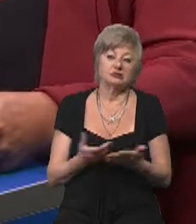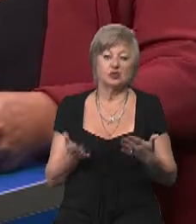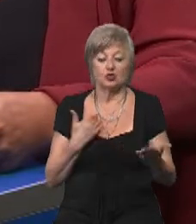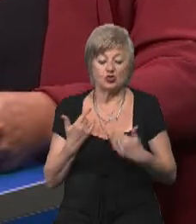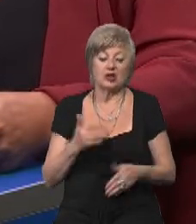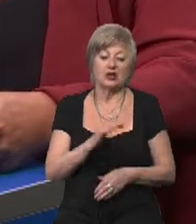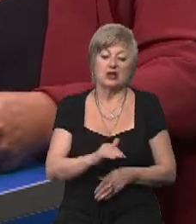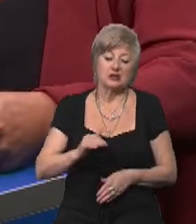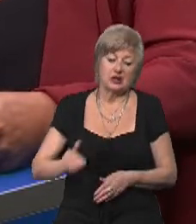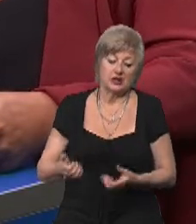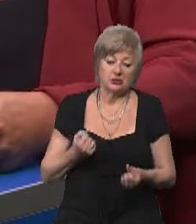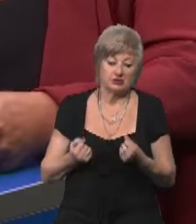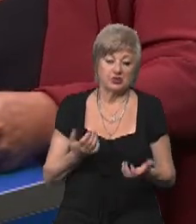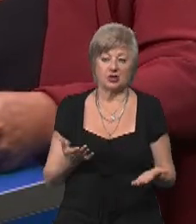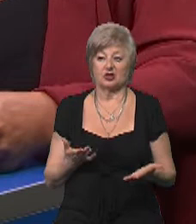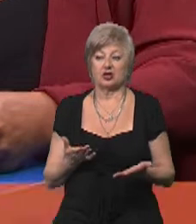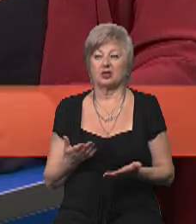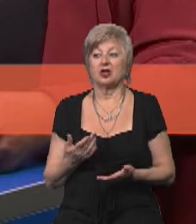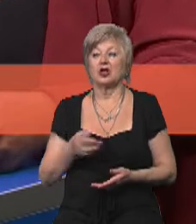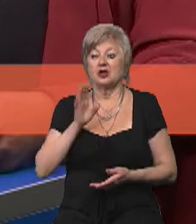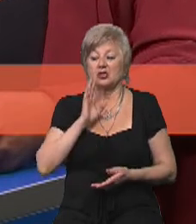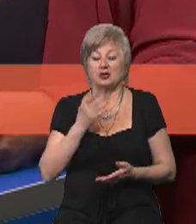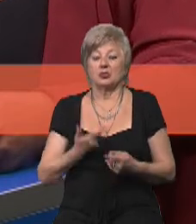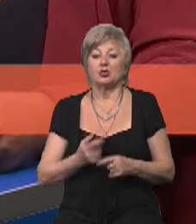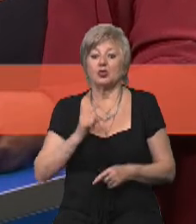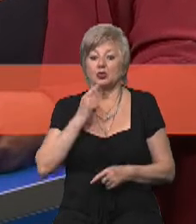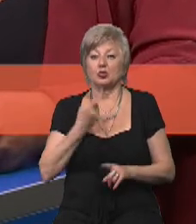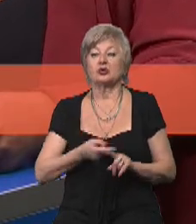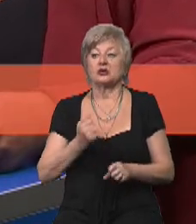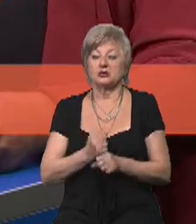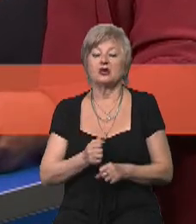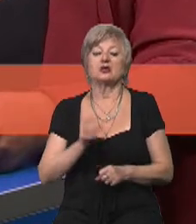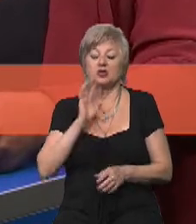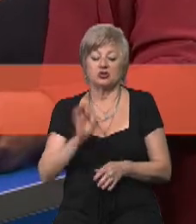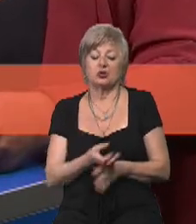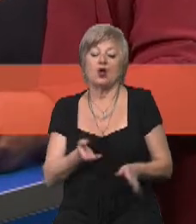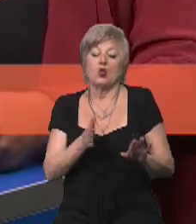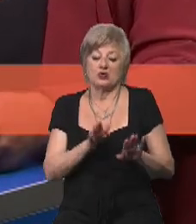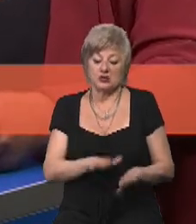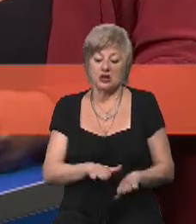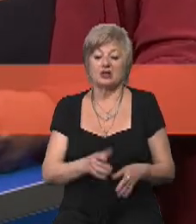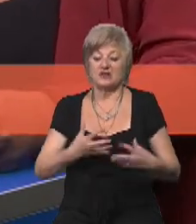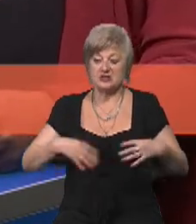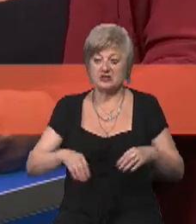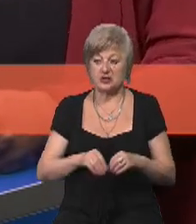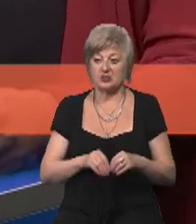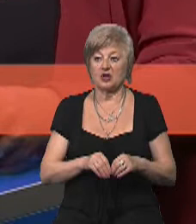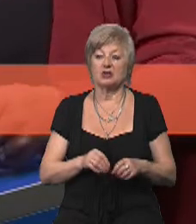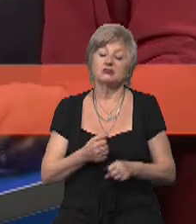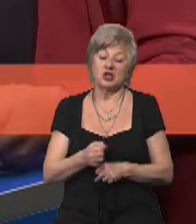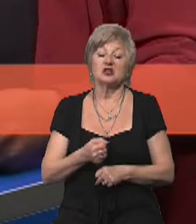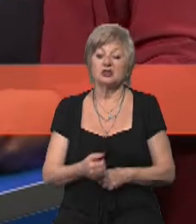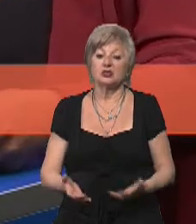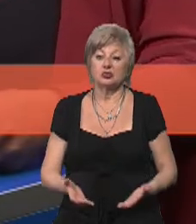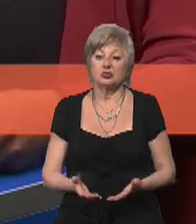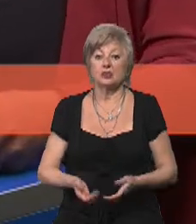діти – тримають, і їй дуже важко це зробити, і тому вона залишається на довгі роки в цих відносинах.